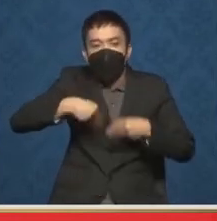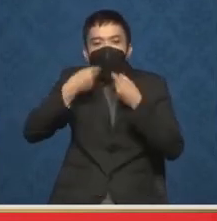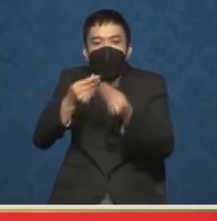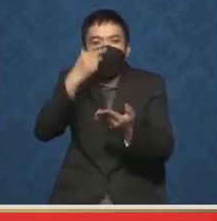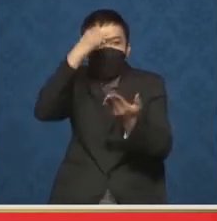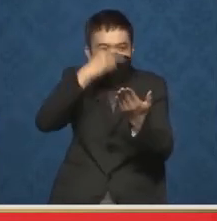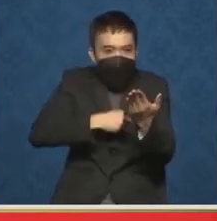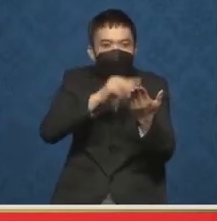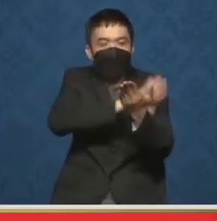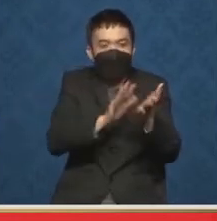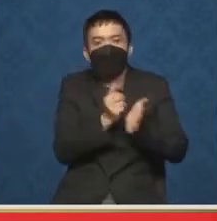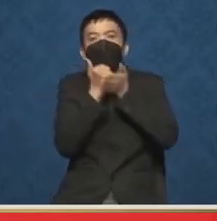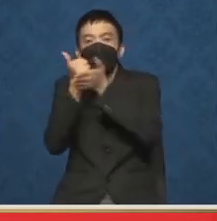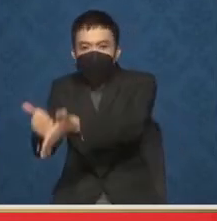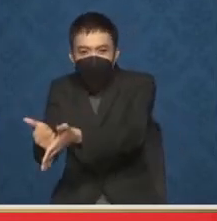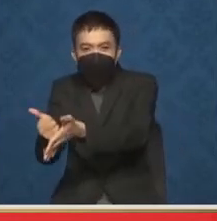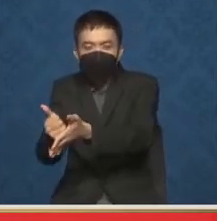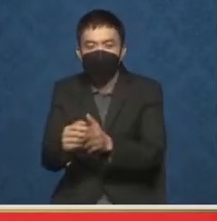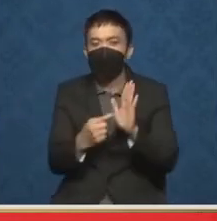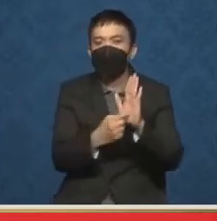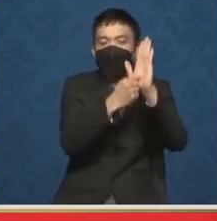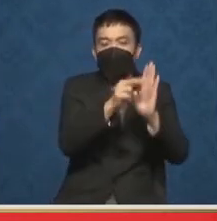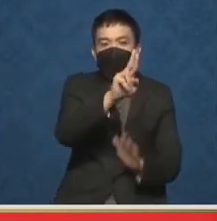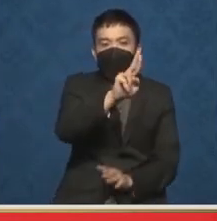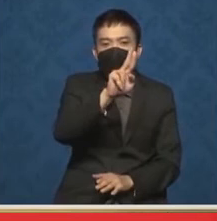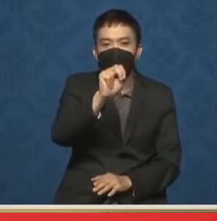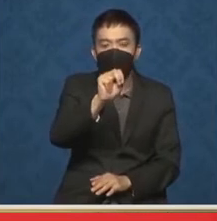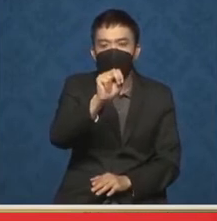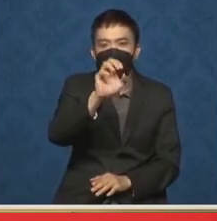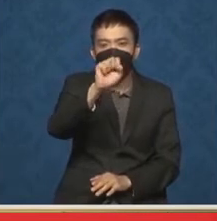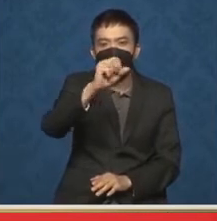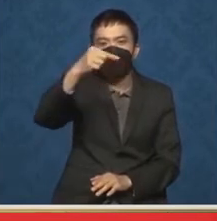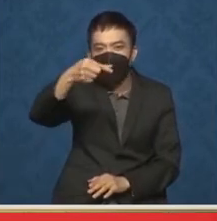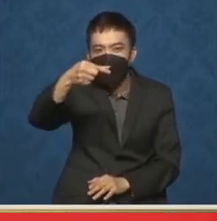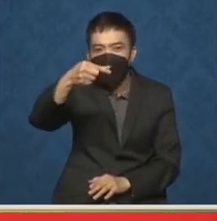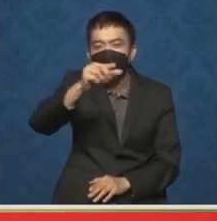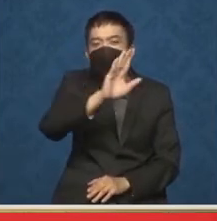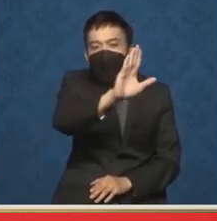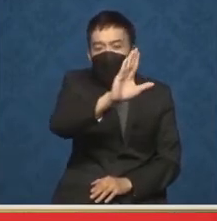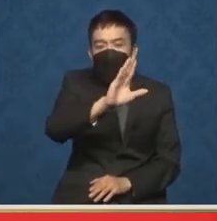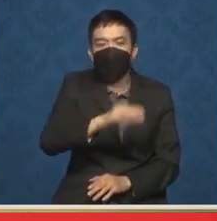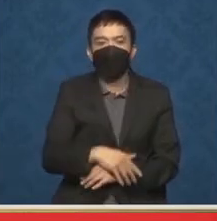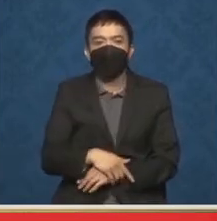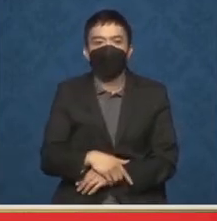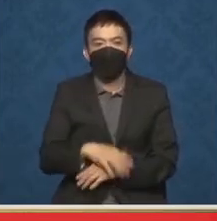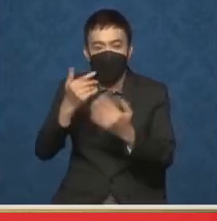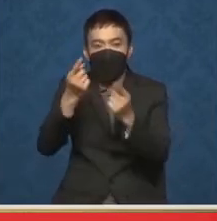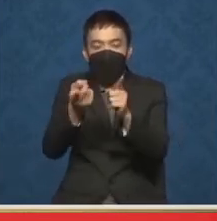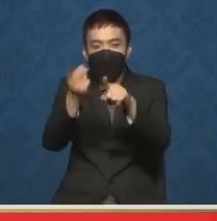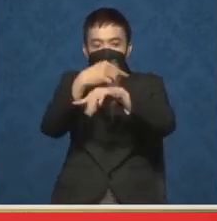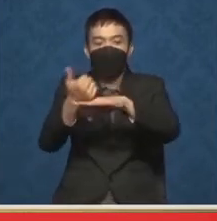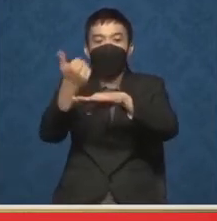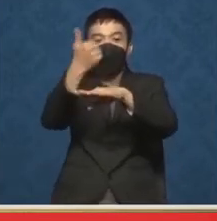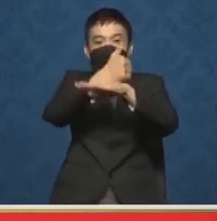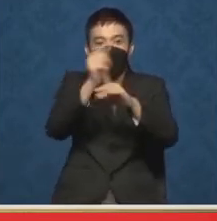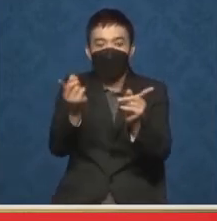พูดแนพิเศษของ UNSG Bergenert แต่เธอกพ้นไปแล้วคนใหม่กำลนเข้มานี้นะครั